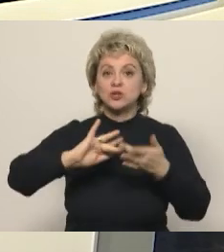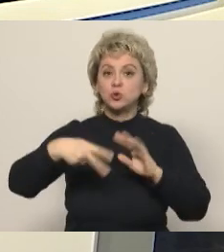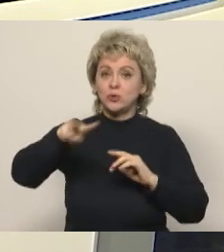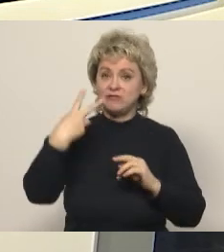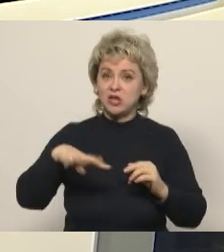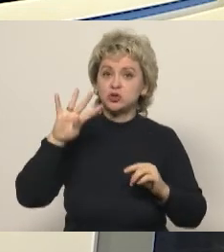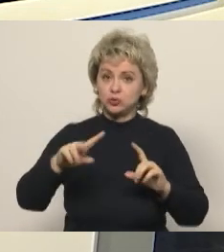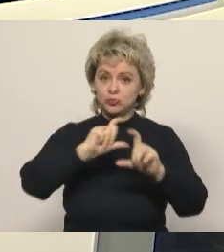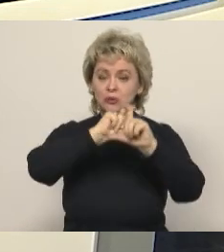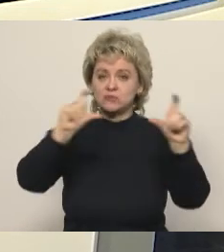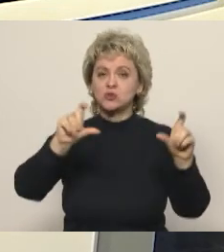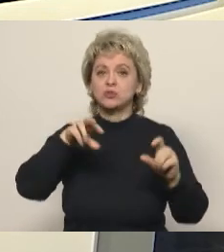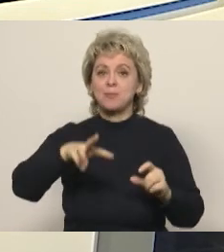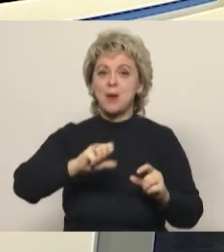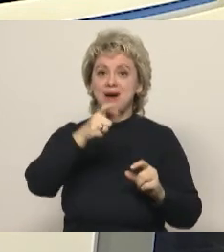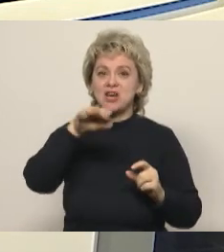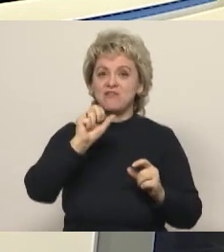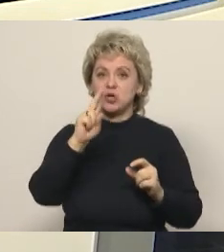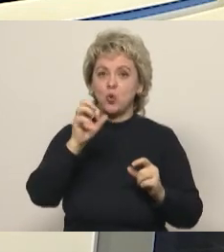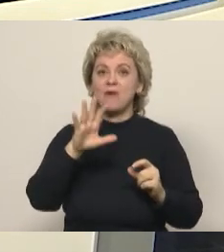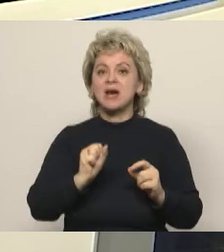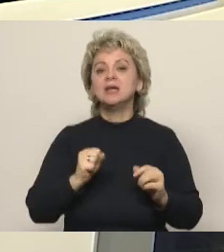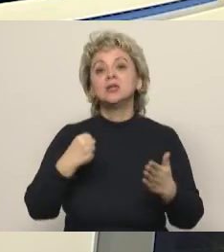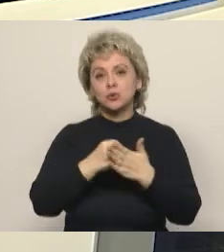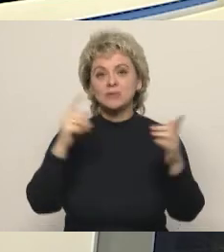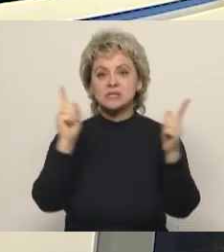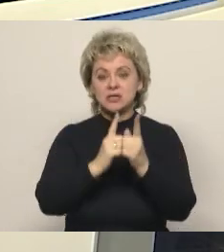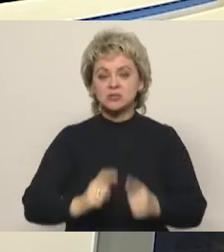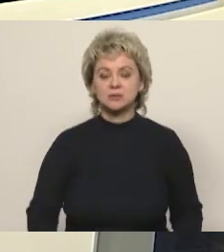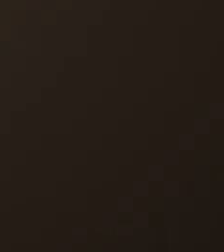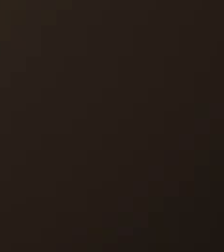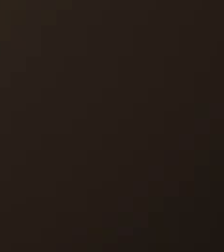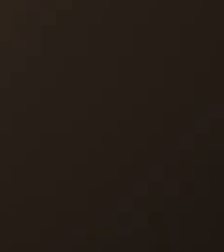сайте don24.ru. В студии была Мария Филинкова. До встречи.